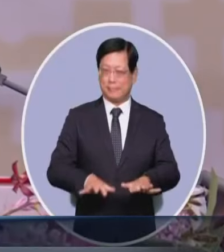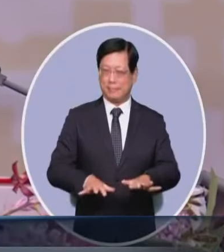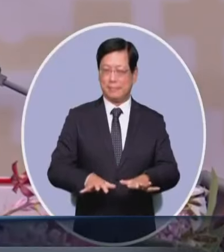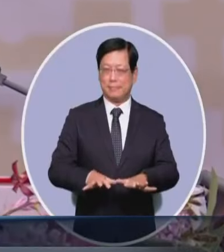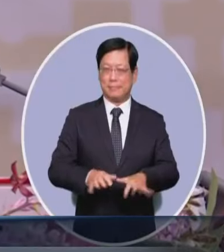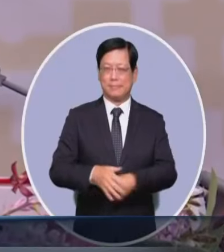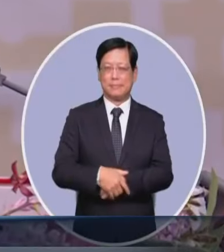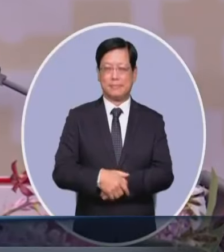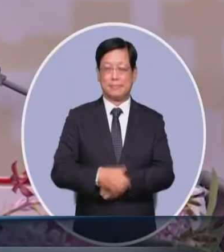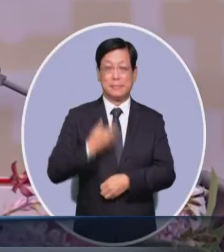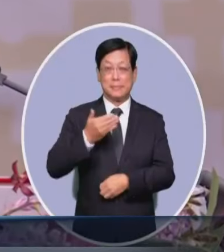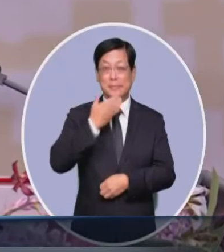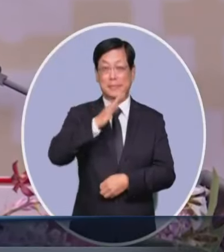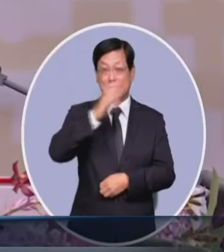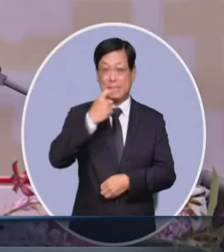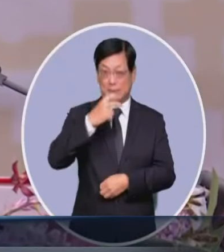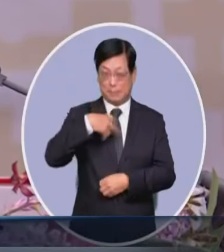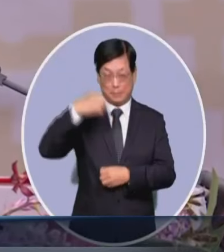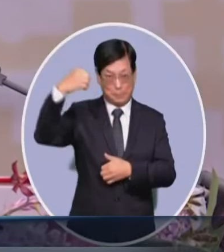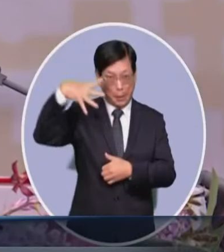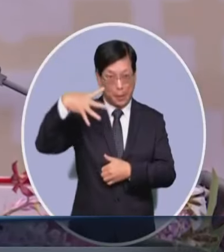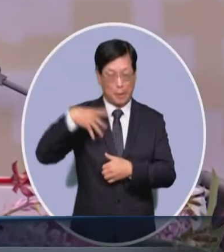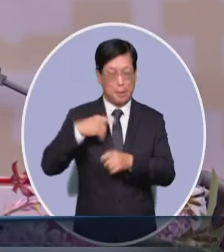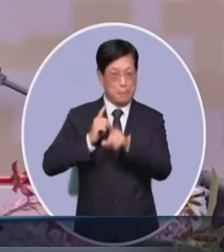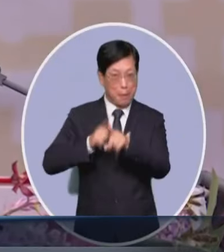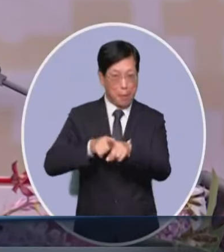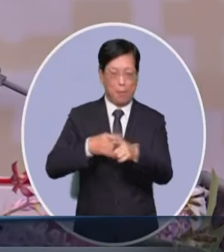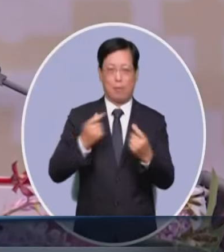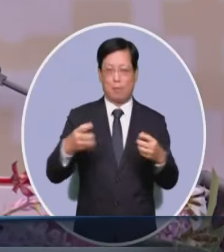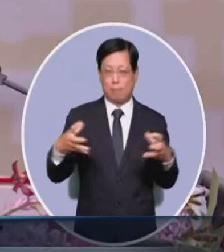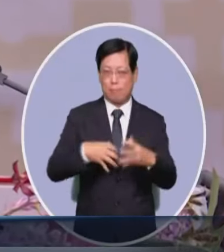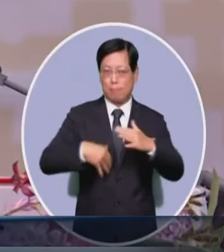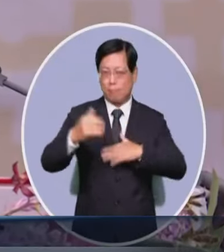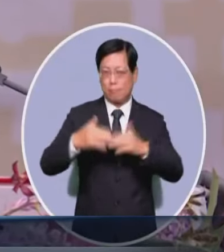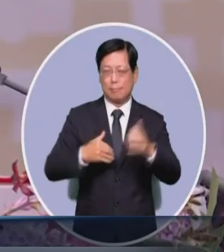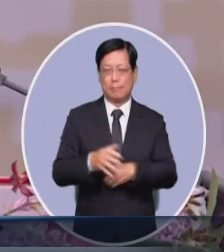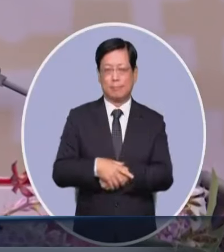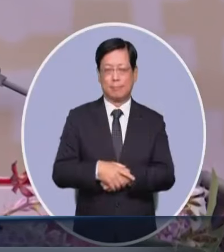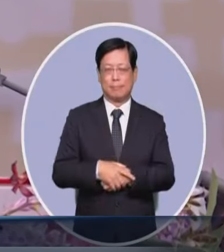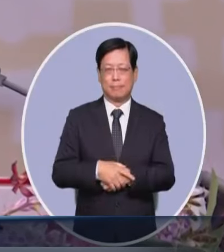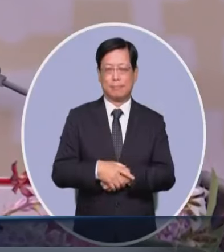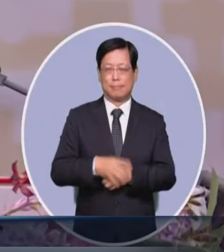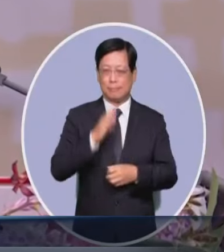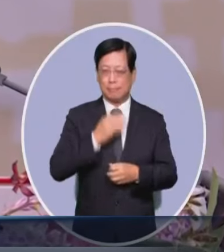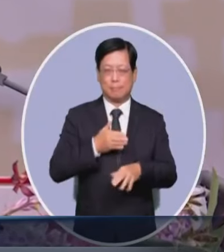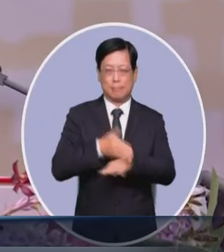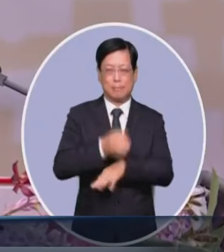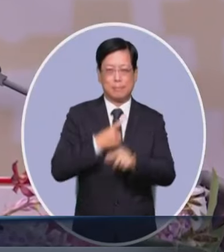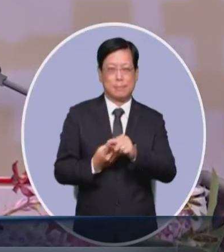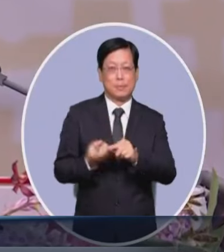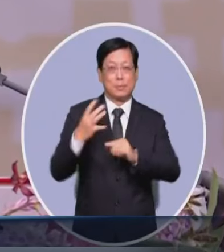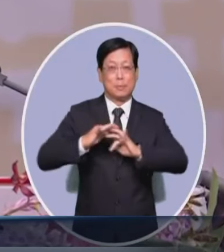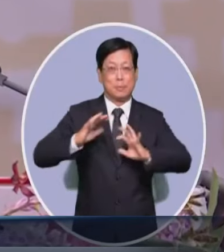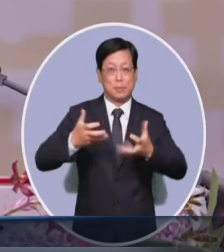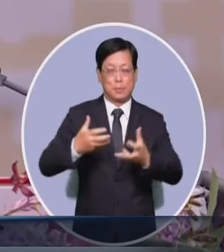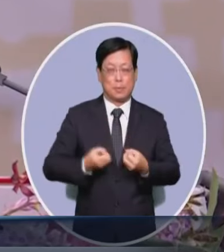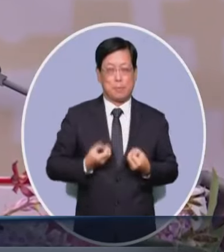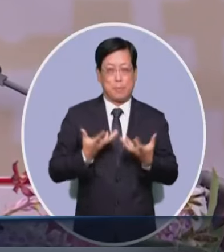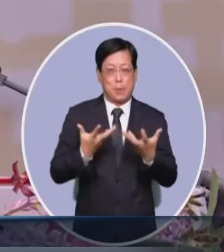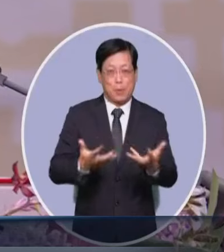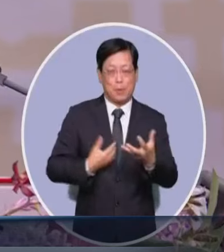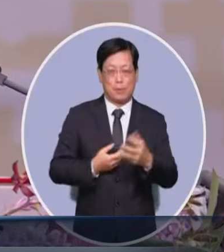这片青天白日之下，和大家一起欢庆中华民国